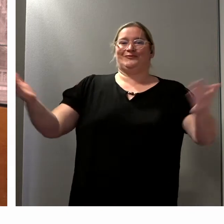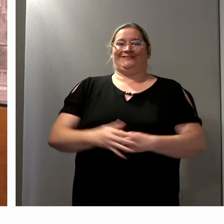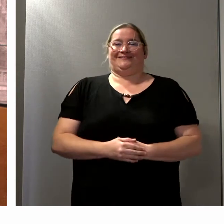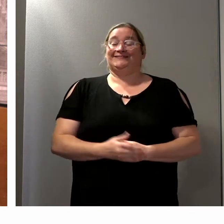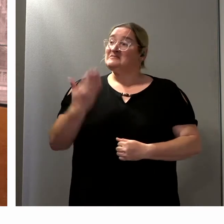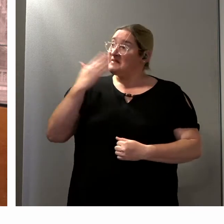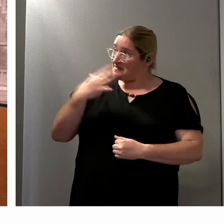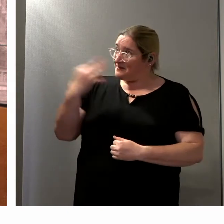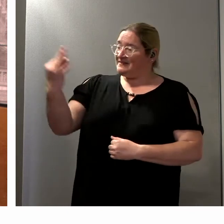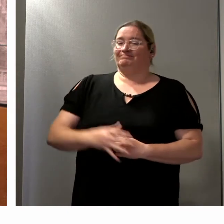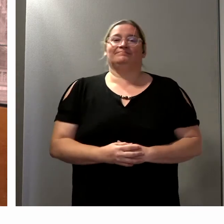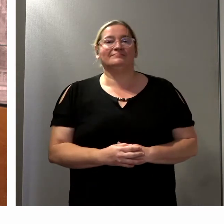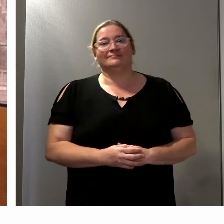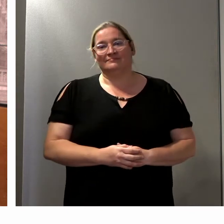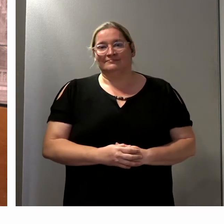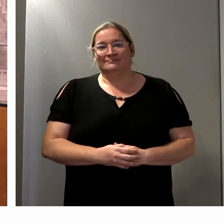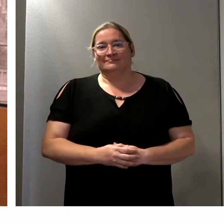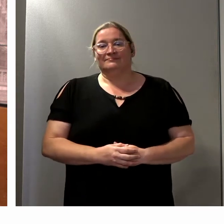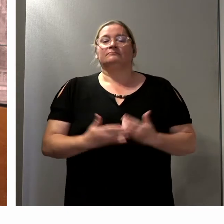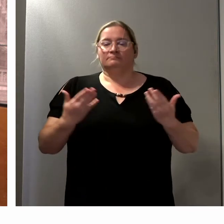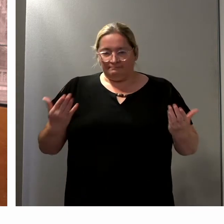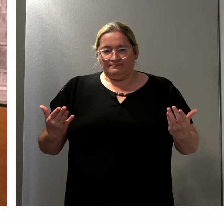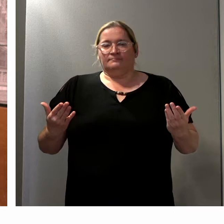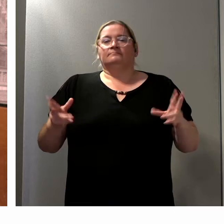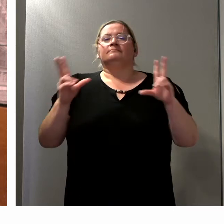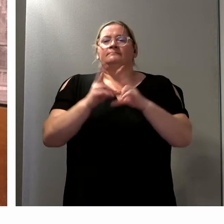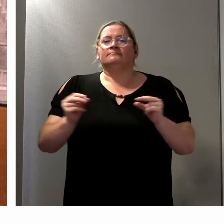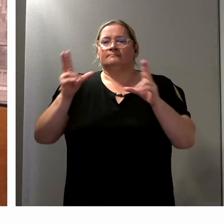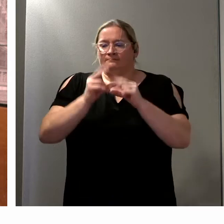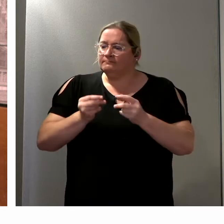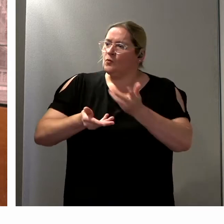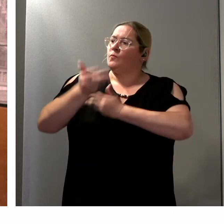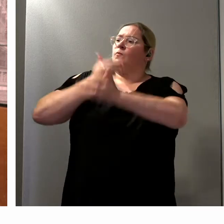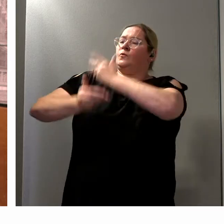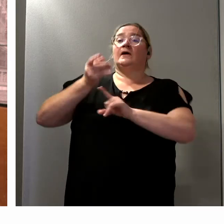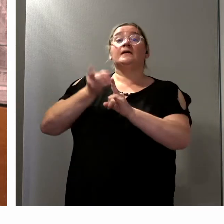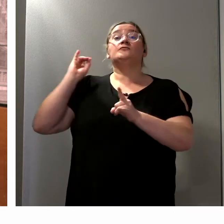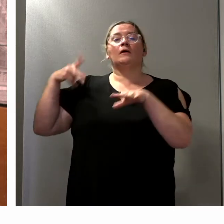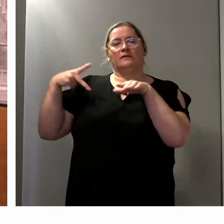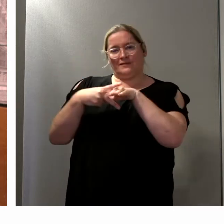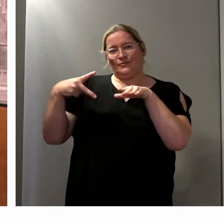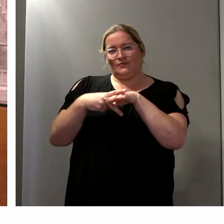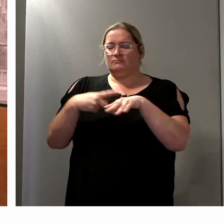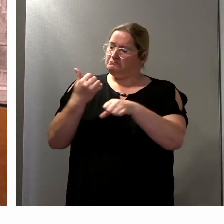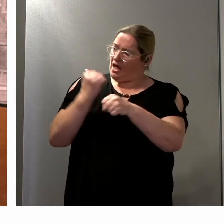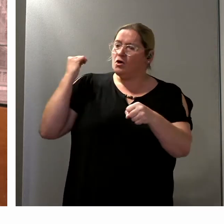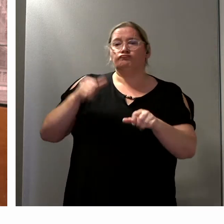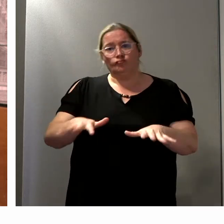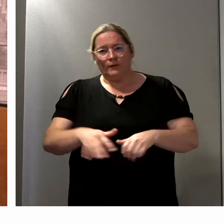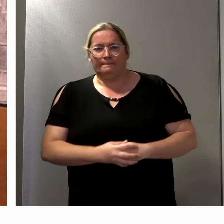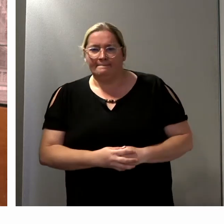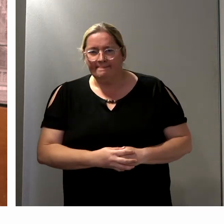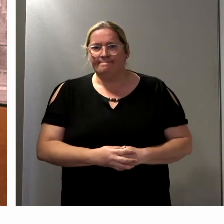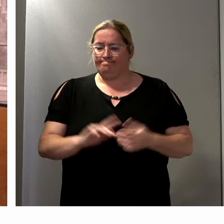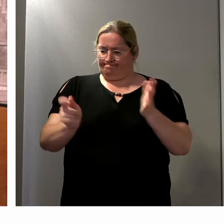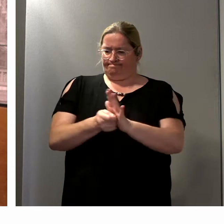Merci pour cette invitation. Donc si je reprends un tout petit peu le début de l'histoire, tout commence il y a bientôt 1 an, suite au